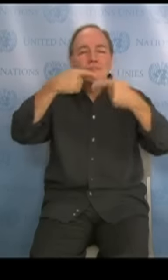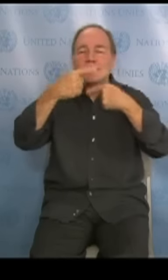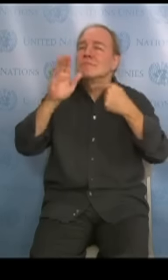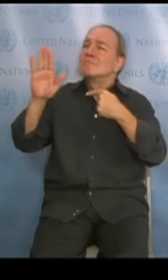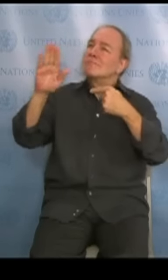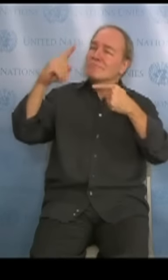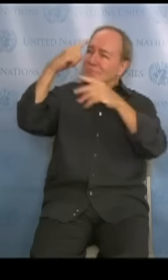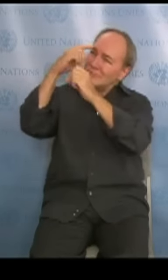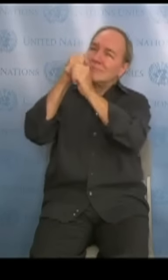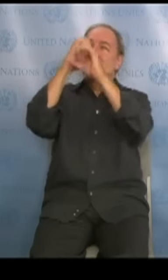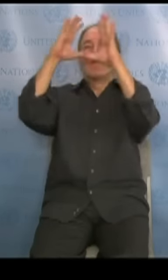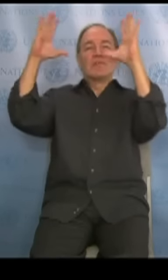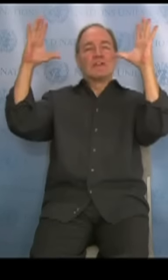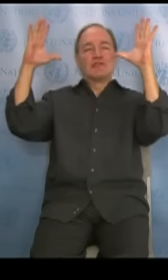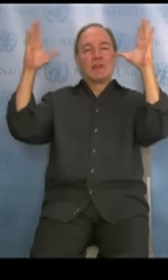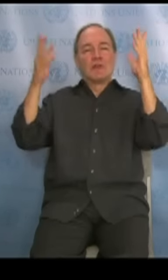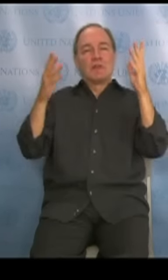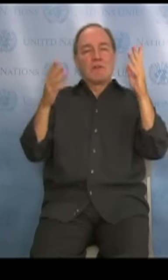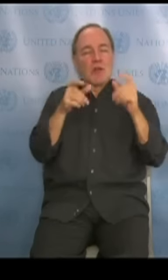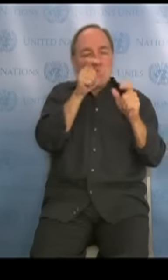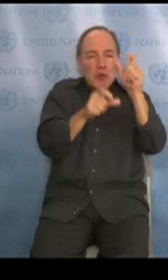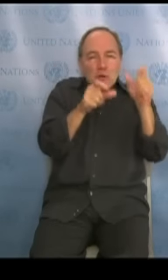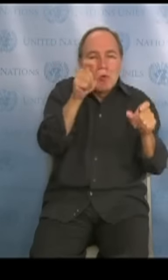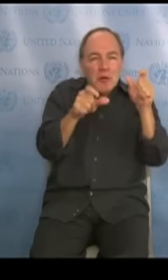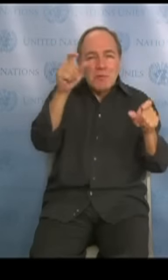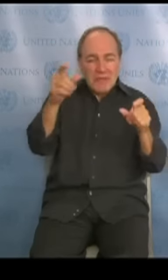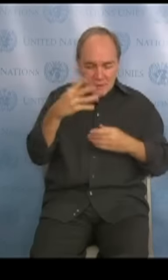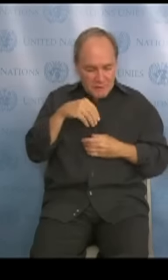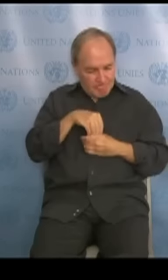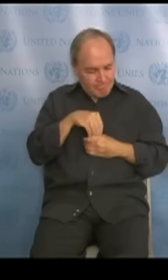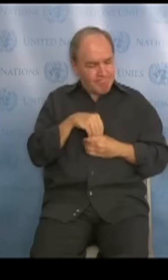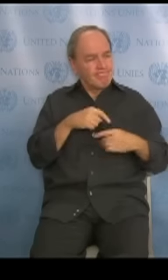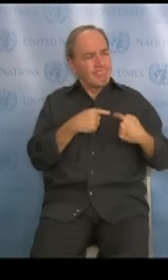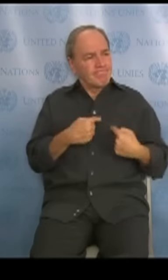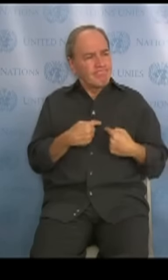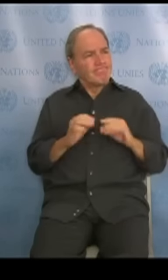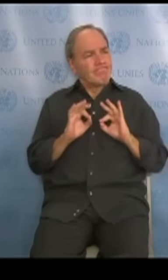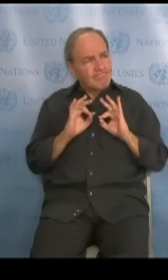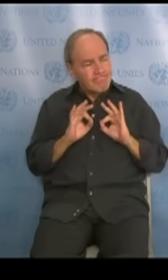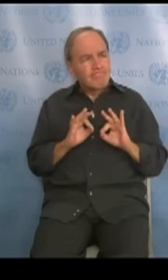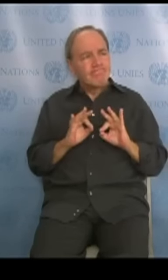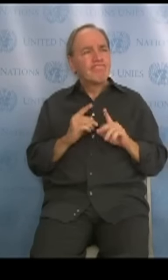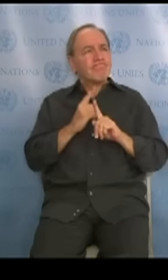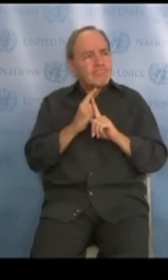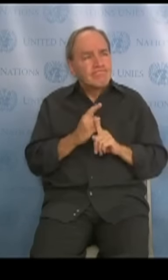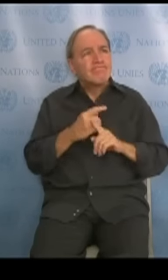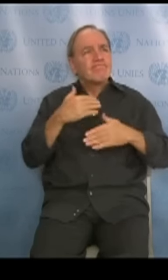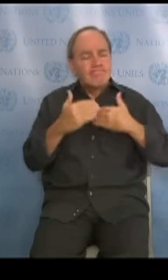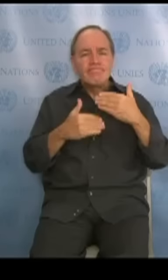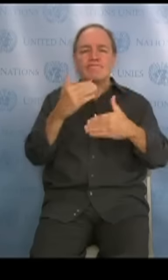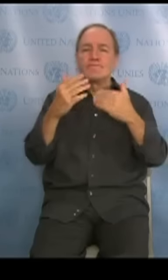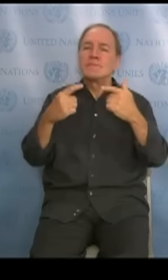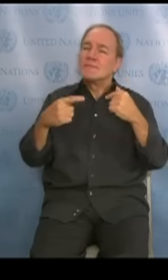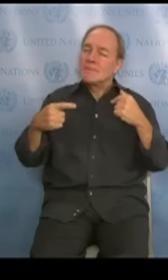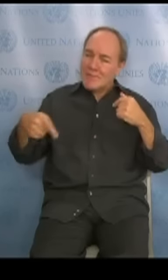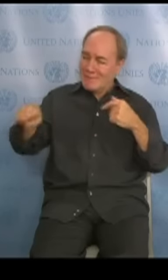morales, humaines et religieuses que nous ne devons pas perdre de vue dans notre